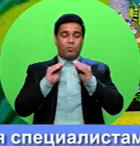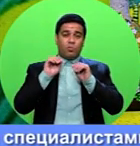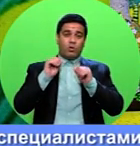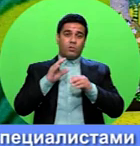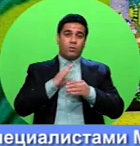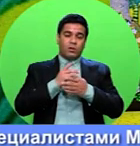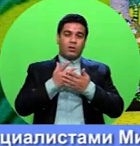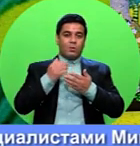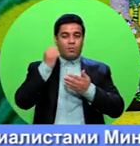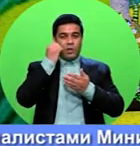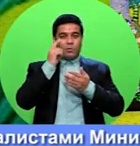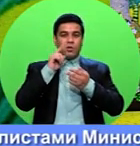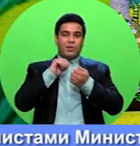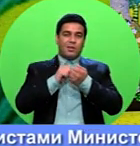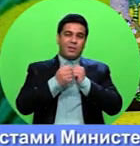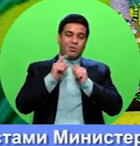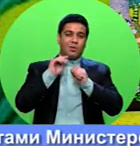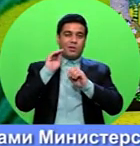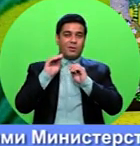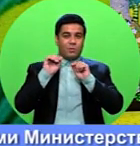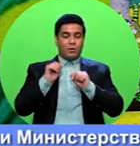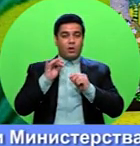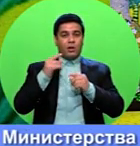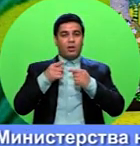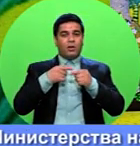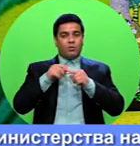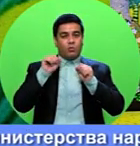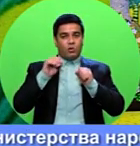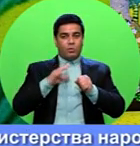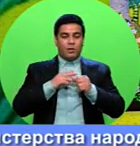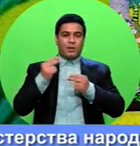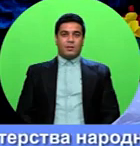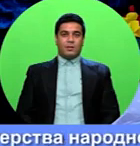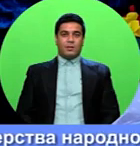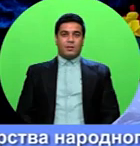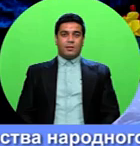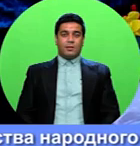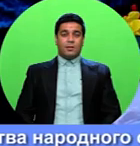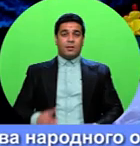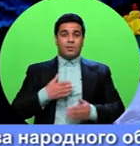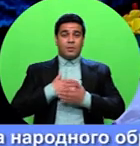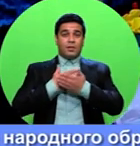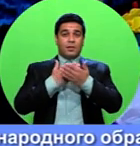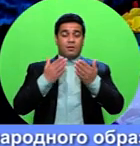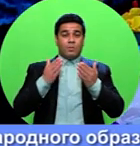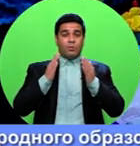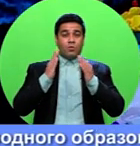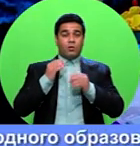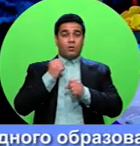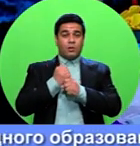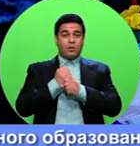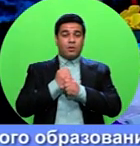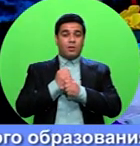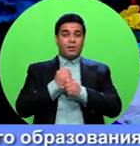виде скульптурного барельефа или даже графического рисунка. Мы с вами сегодня будем делать, как я